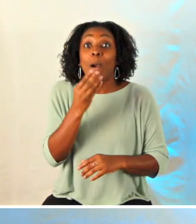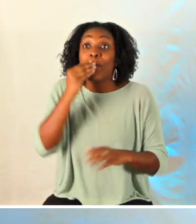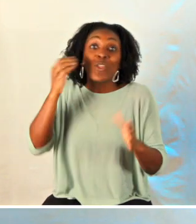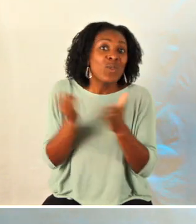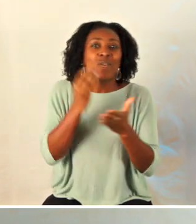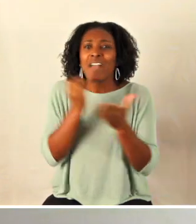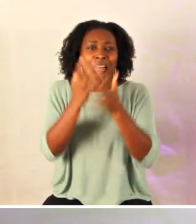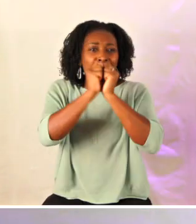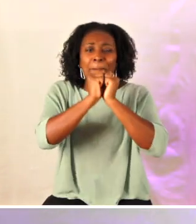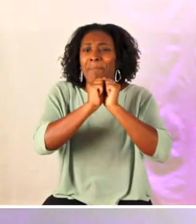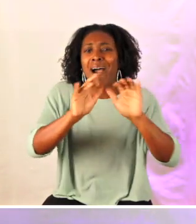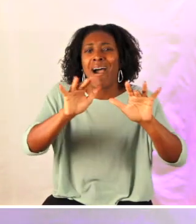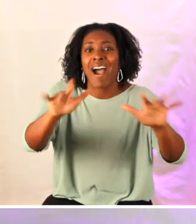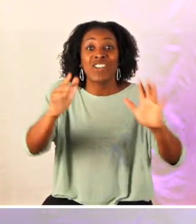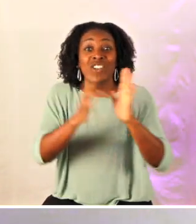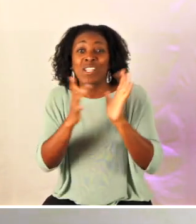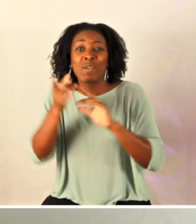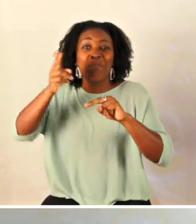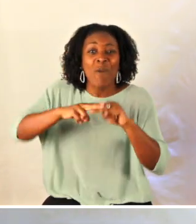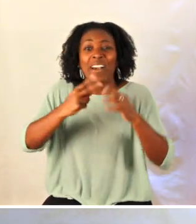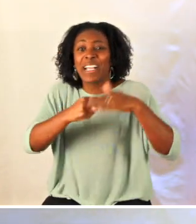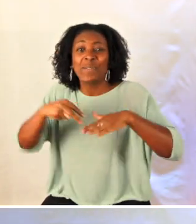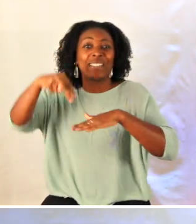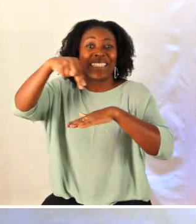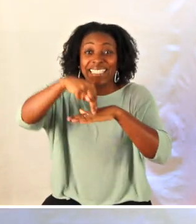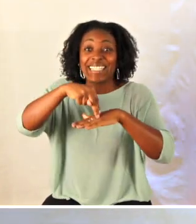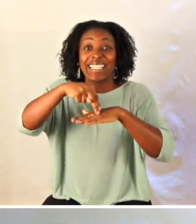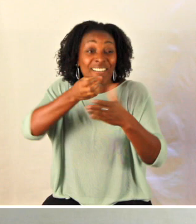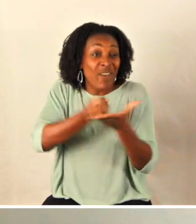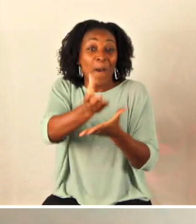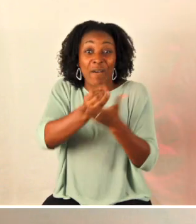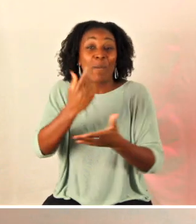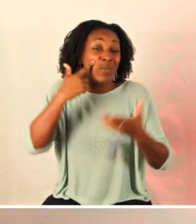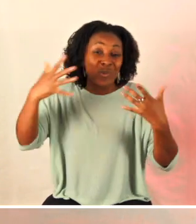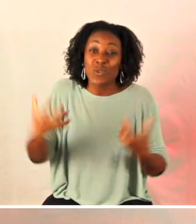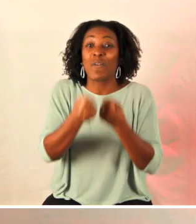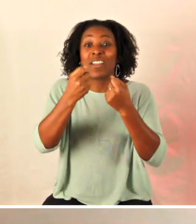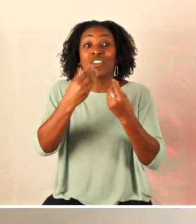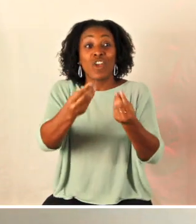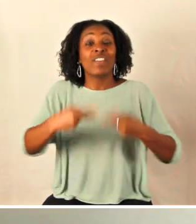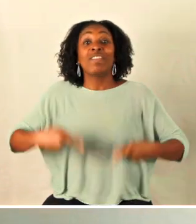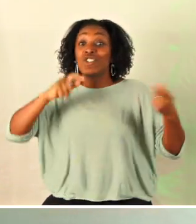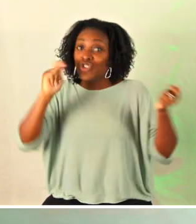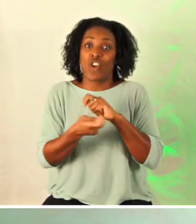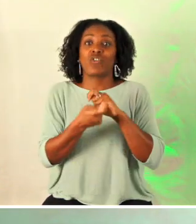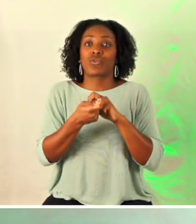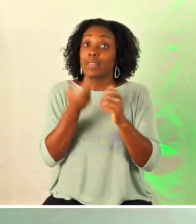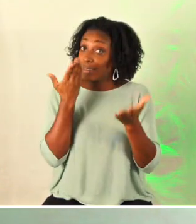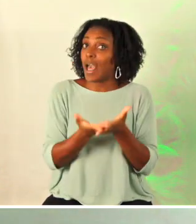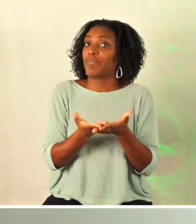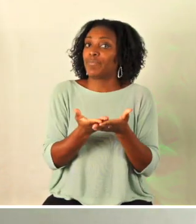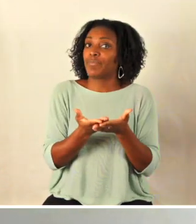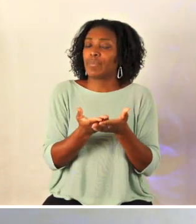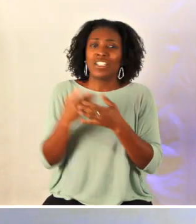de l'Évangile, comme quoi Jésus-Christ est mort, il est ressuscité pour nous sauver et changer nos vies. Ces hommes, ces femmes,